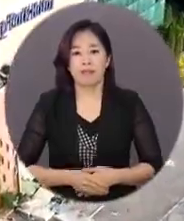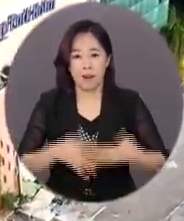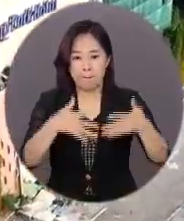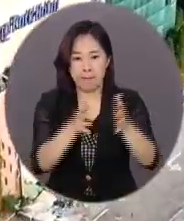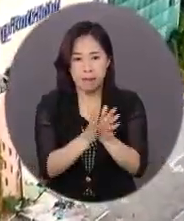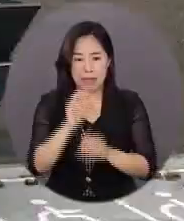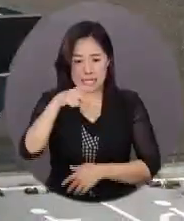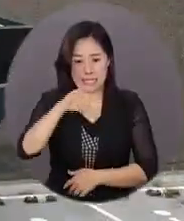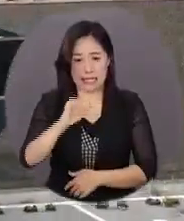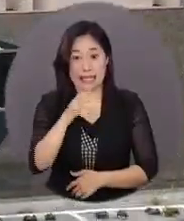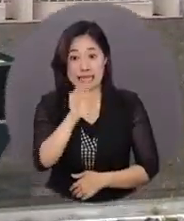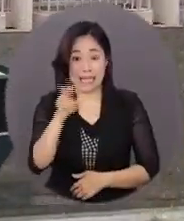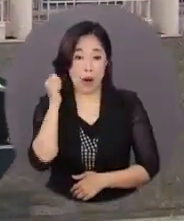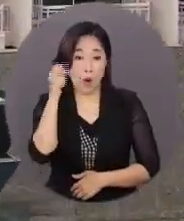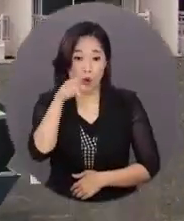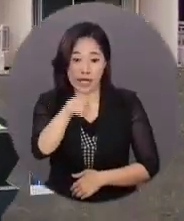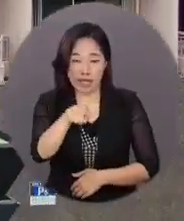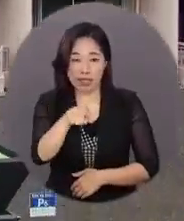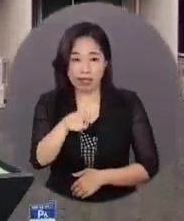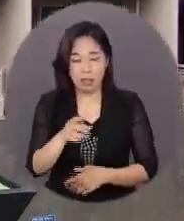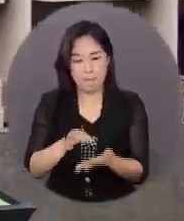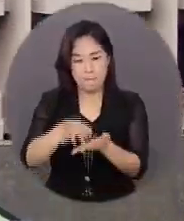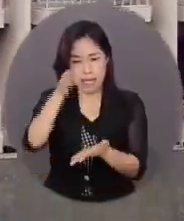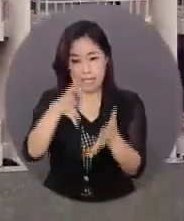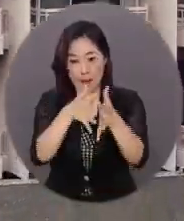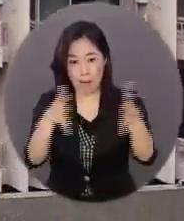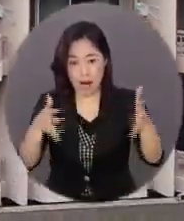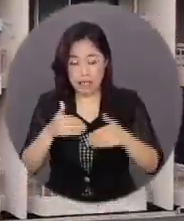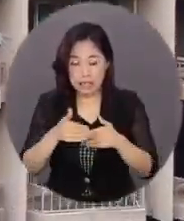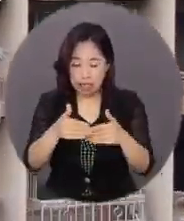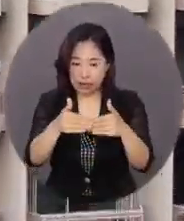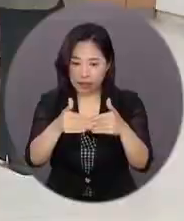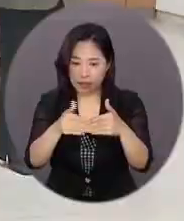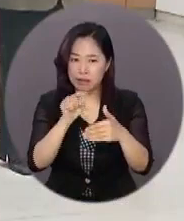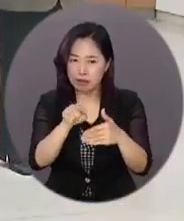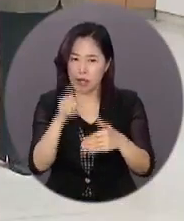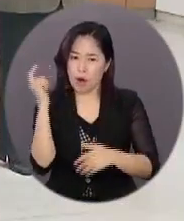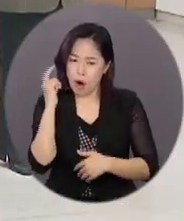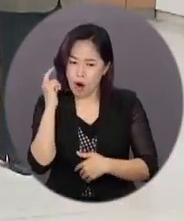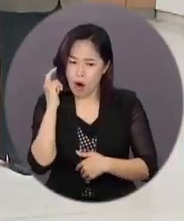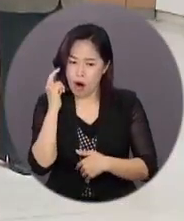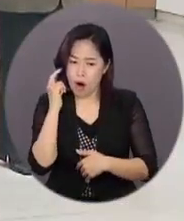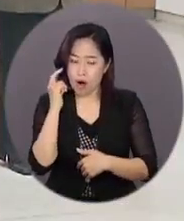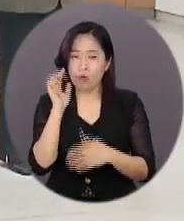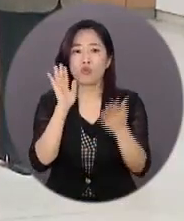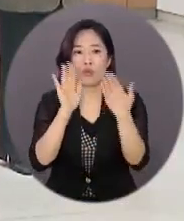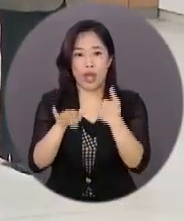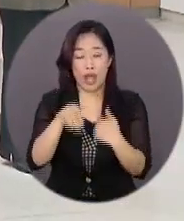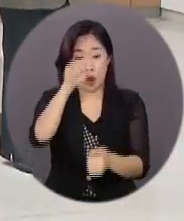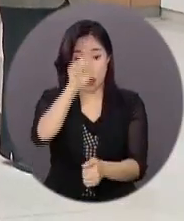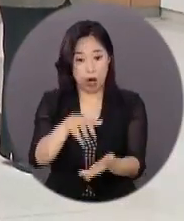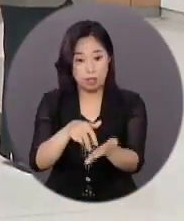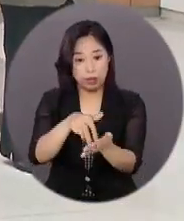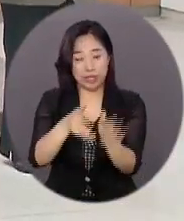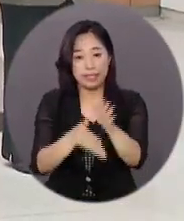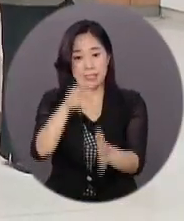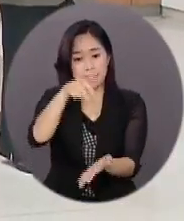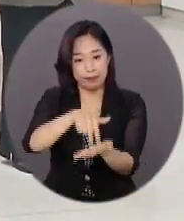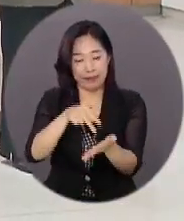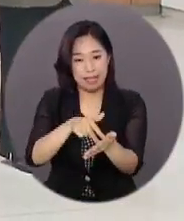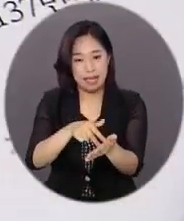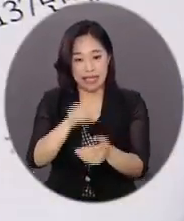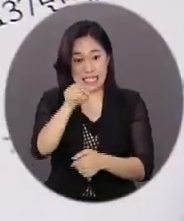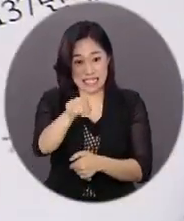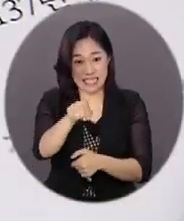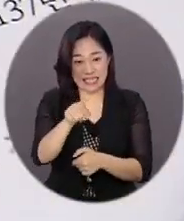폐업한 신양파크 호텔 부지에 고급 빌라 건설이 추진된다는 소식이 알려지자 광주시는 지난 2월 재정을 투입해